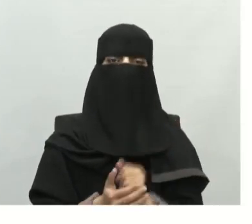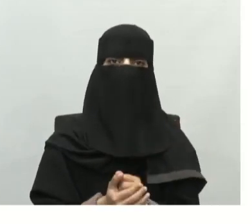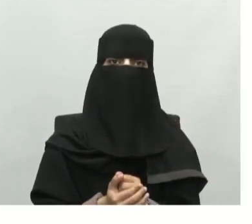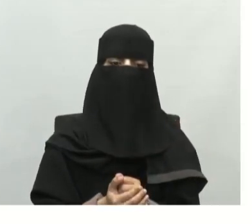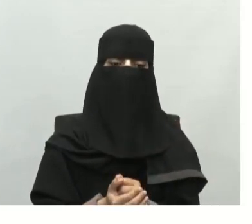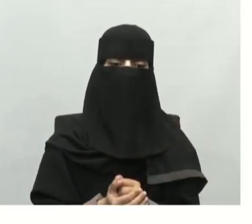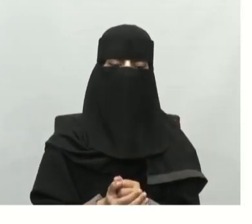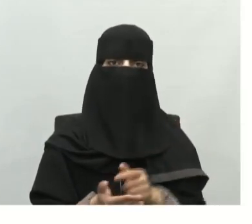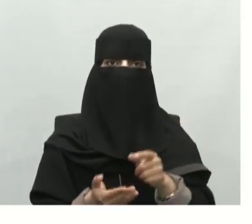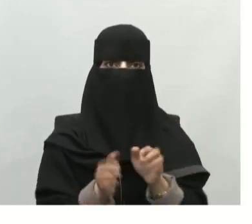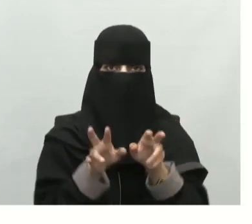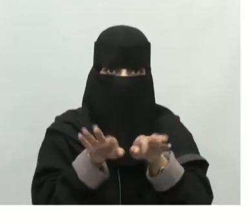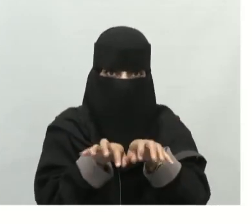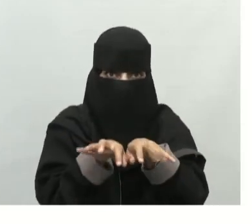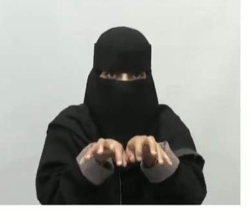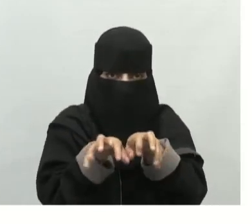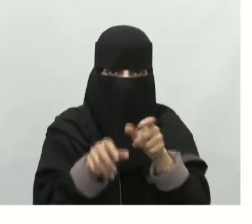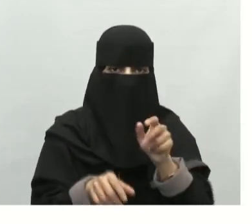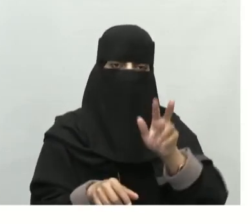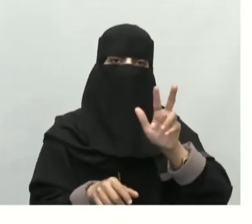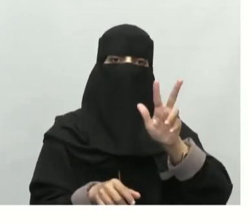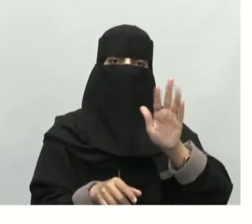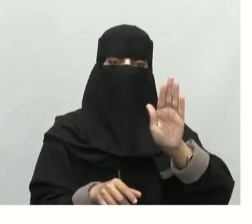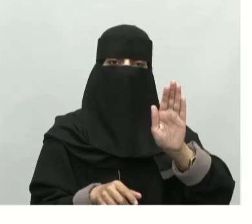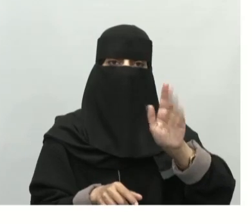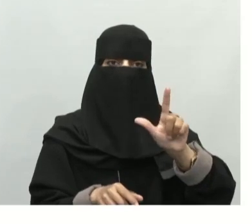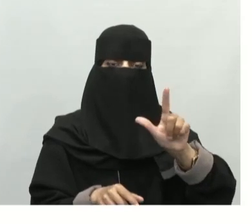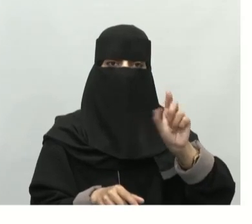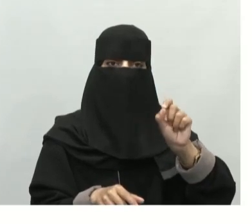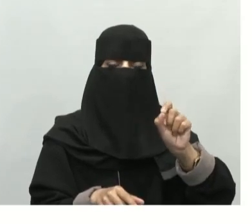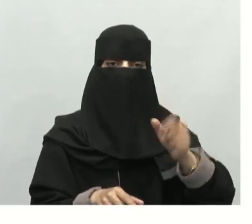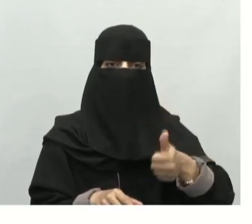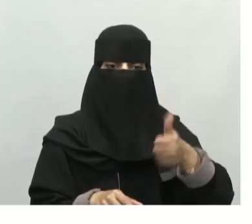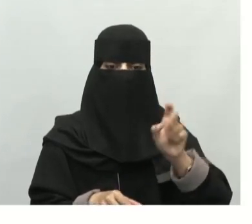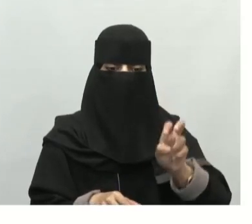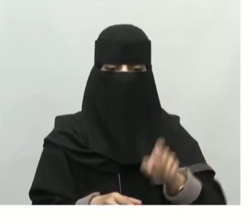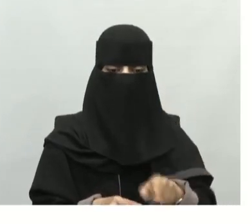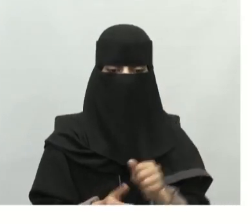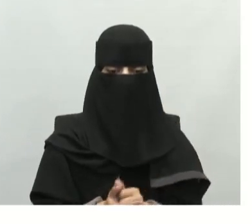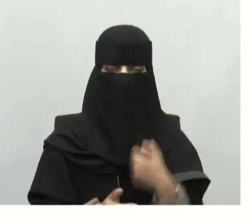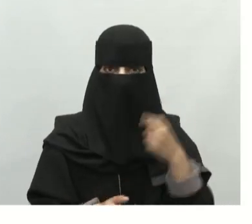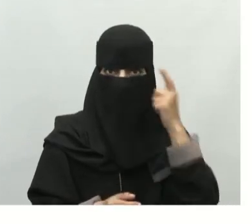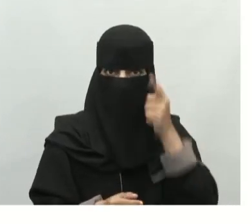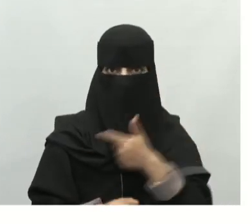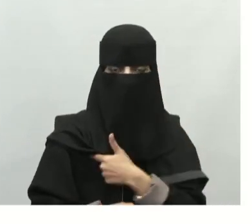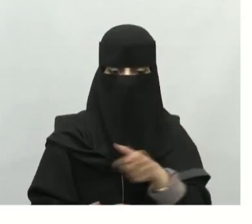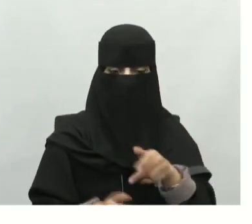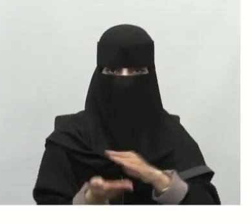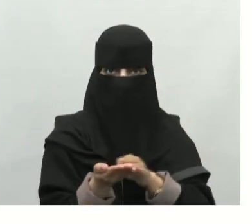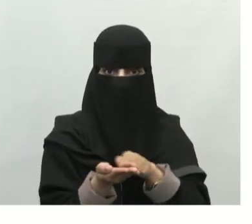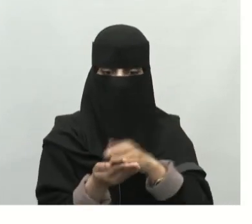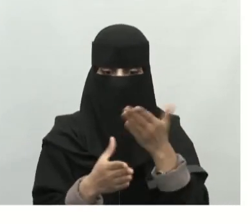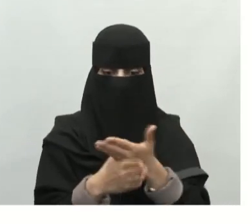سلحفا نعم انها نوع من الحيوانات ينتمي الى فئه الزواحف اعرف انها سميت بالزواحف